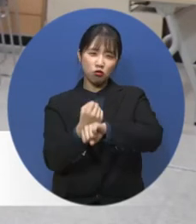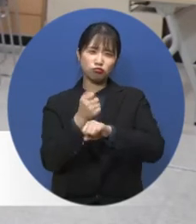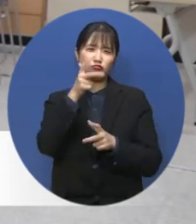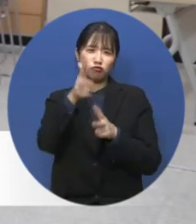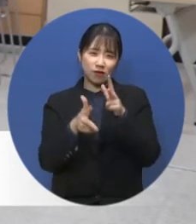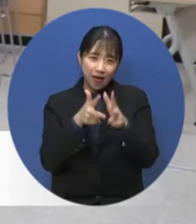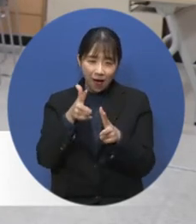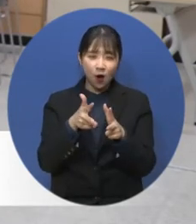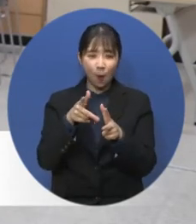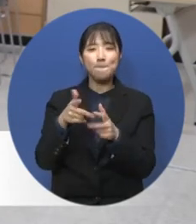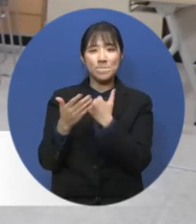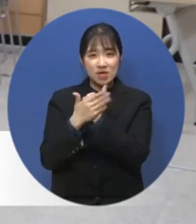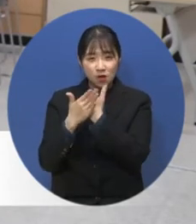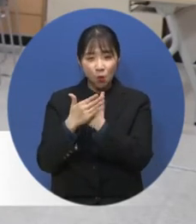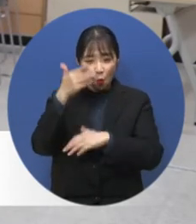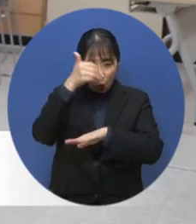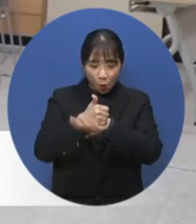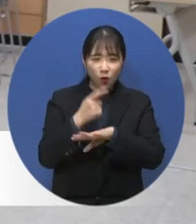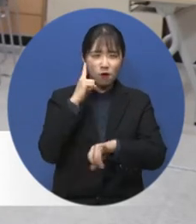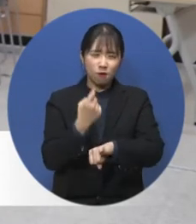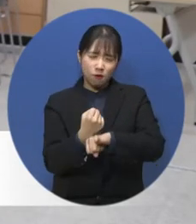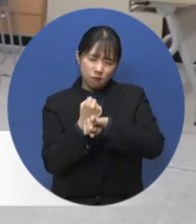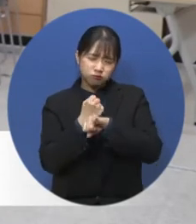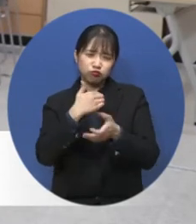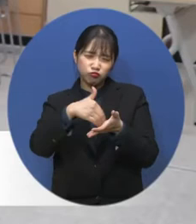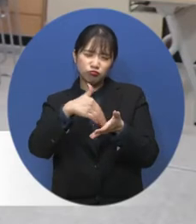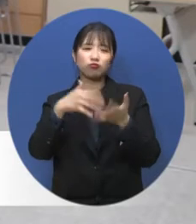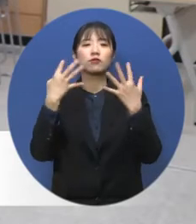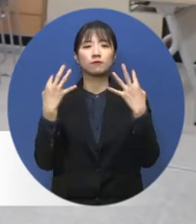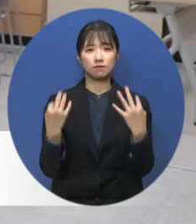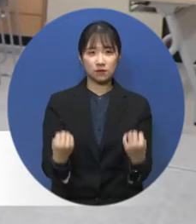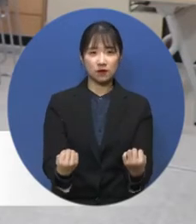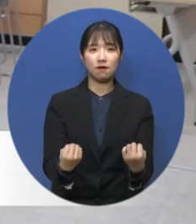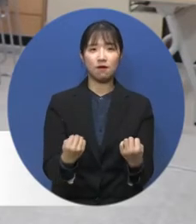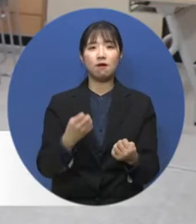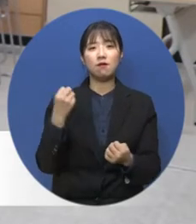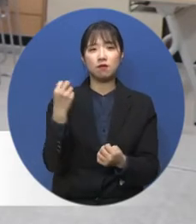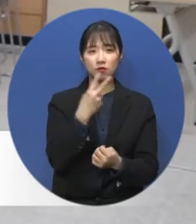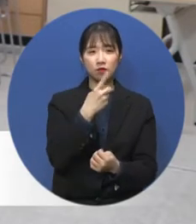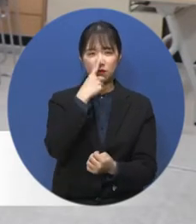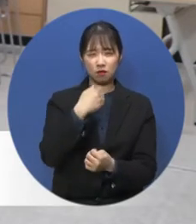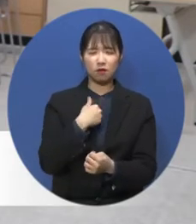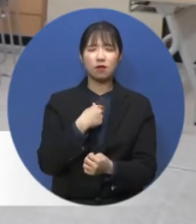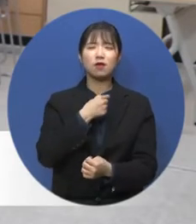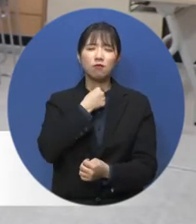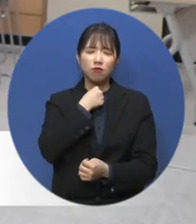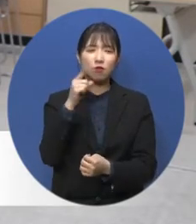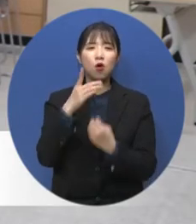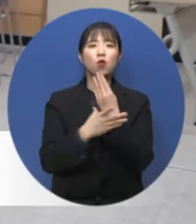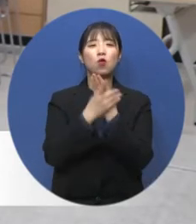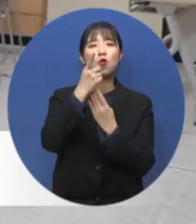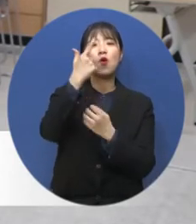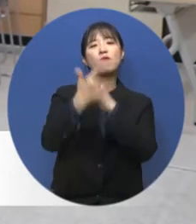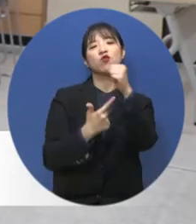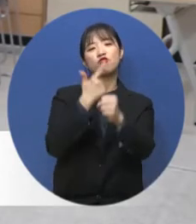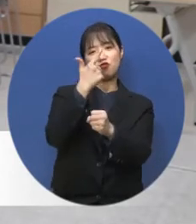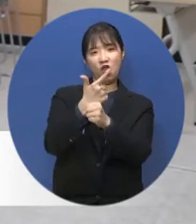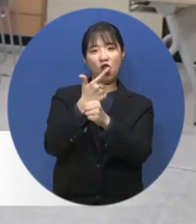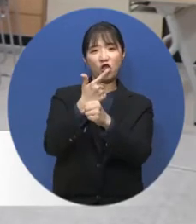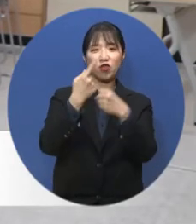기초연구사업으로 더욱더 많은 연구를 진행하고 있으며 저희의 염원인 통합6년제가